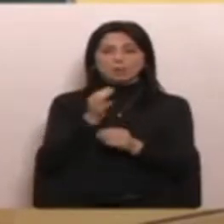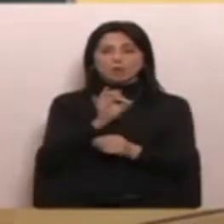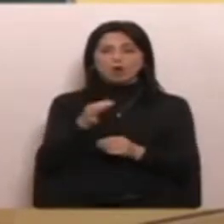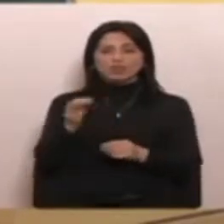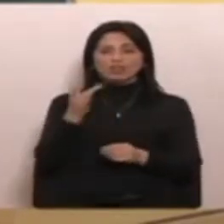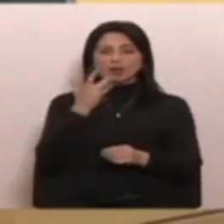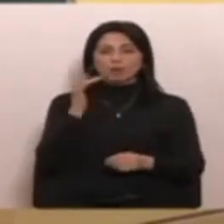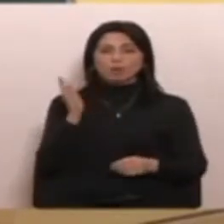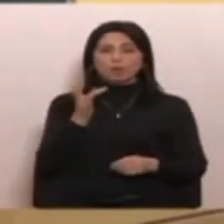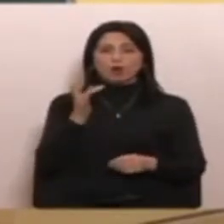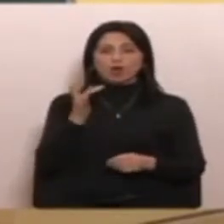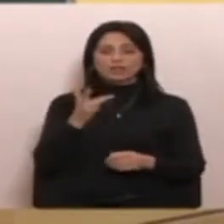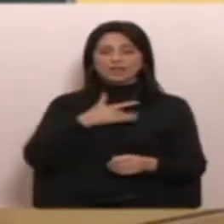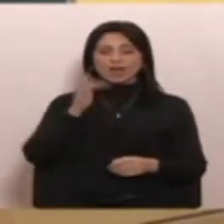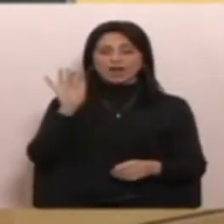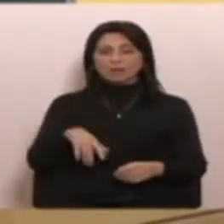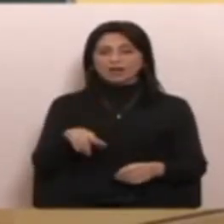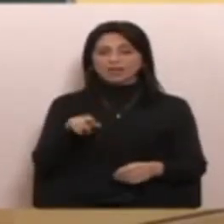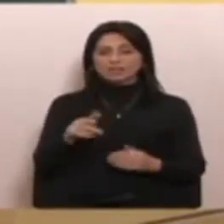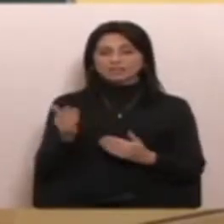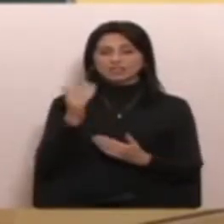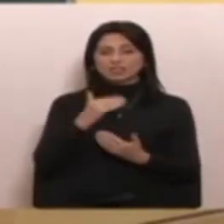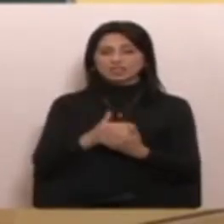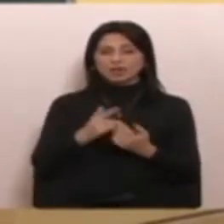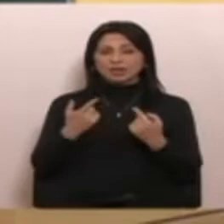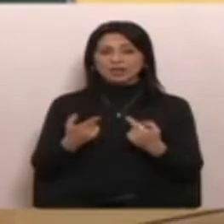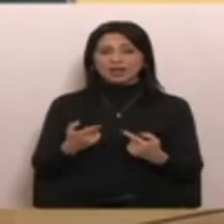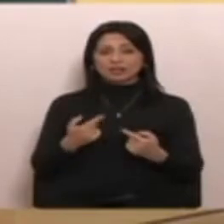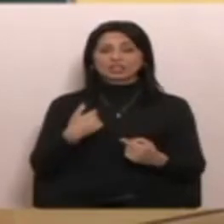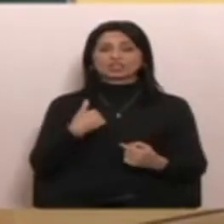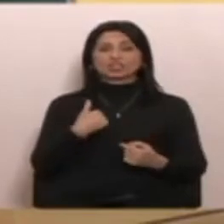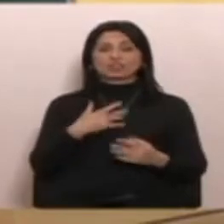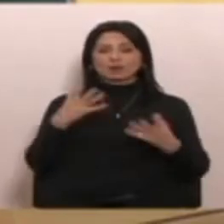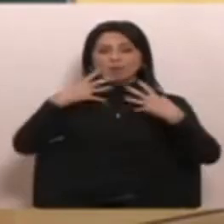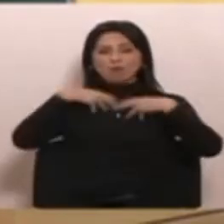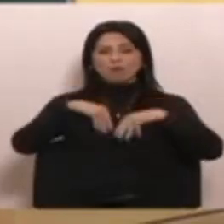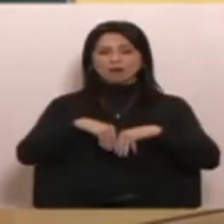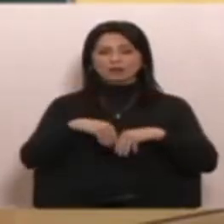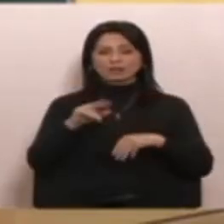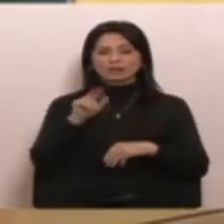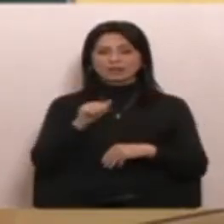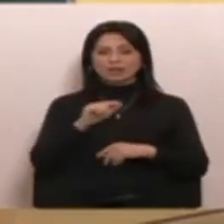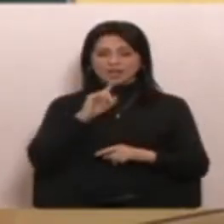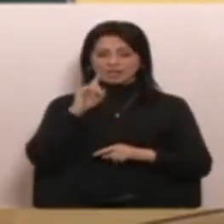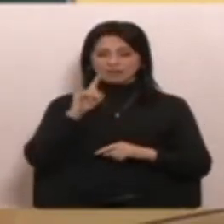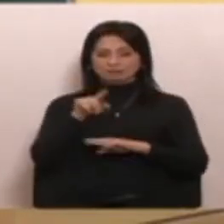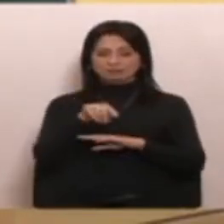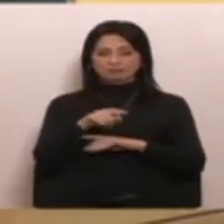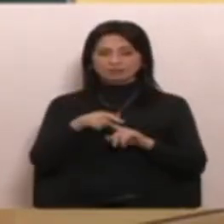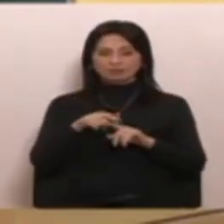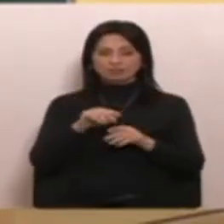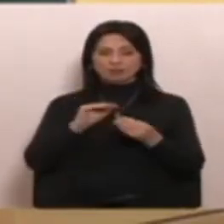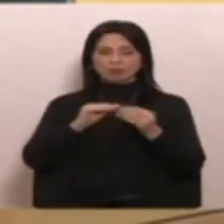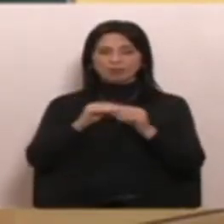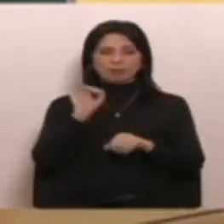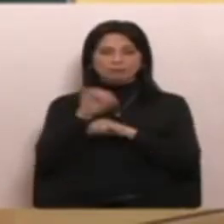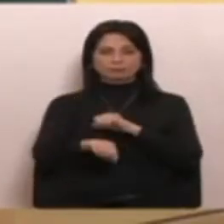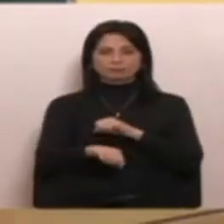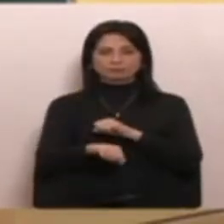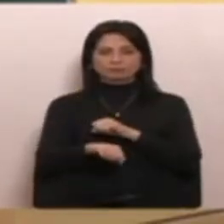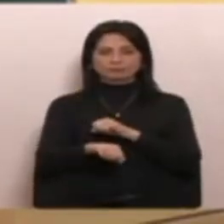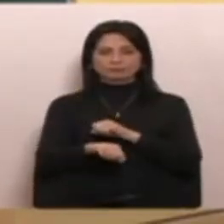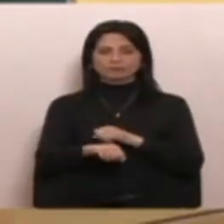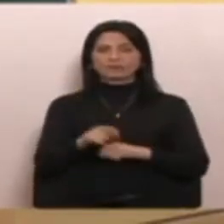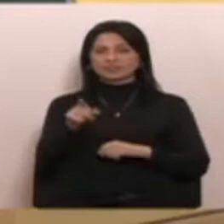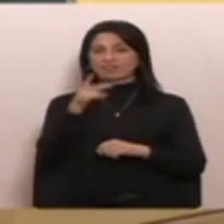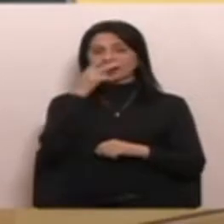პოლიტიკის გამკაცრების შედეგად, ჩვენ მოახერხეთ და წელში გადავტეხეთ ეს პრობლემა. თქვენ